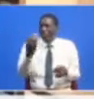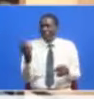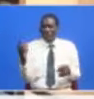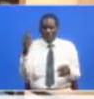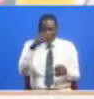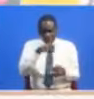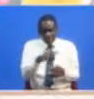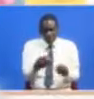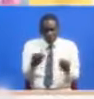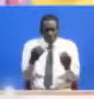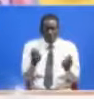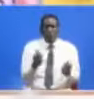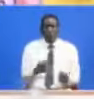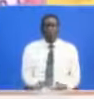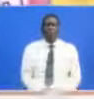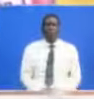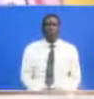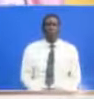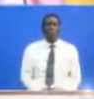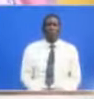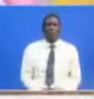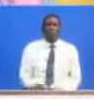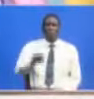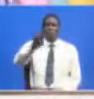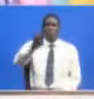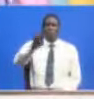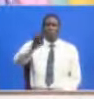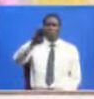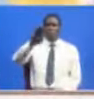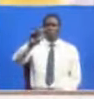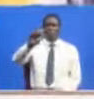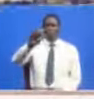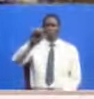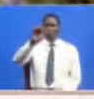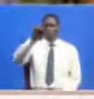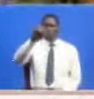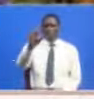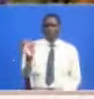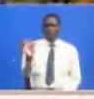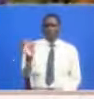utakapotatuliwa. Zakis Mwasame, NTV.